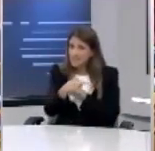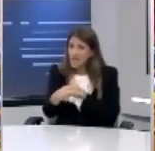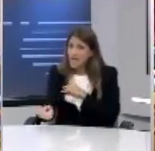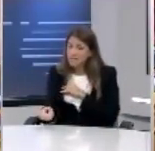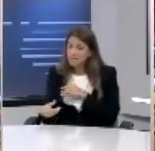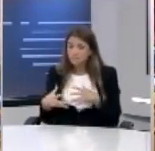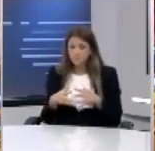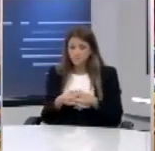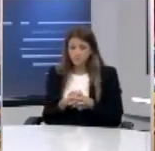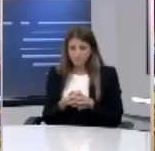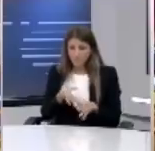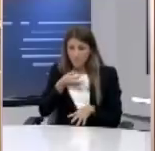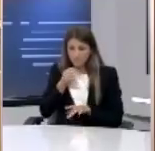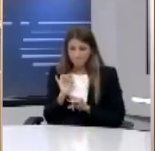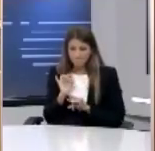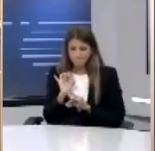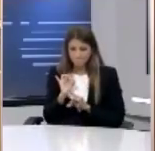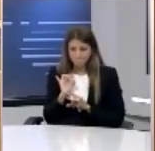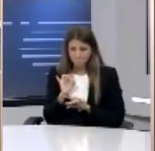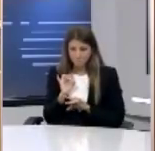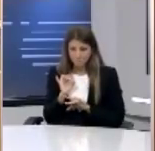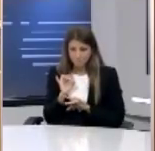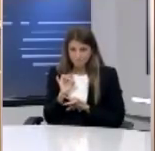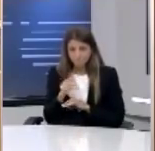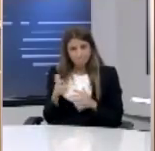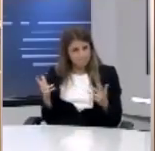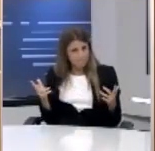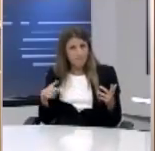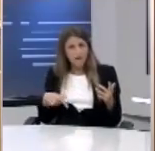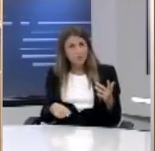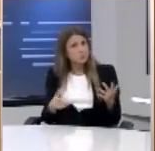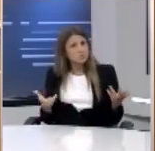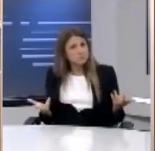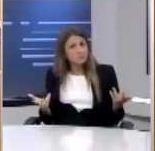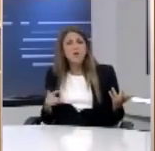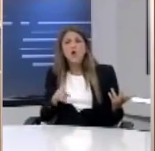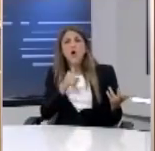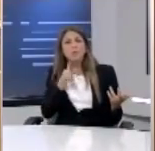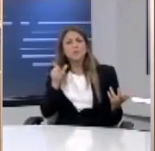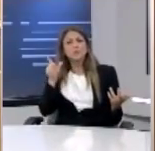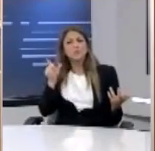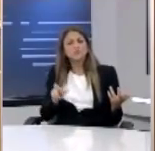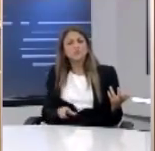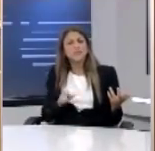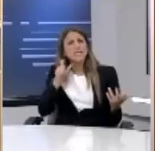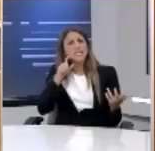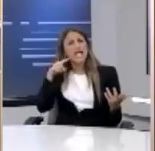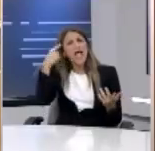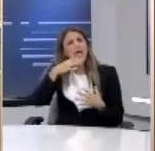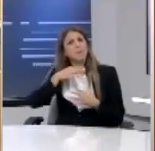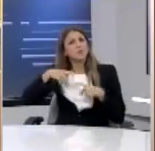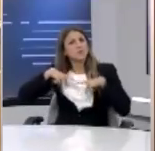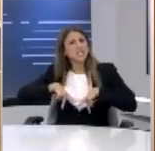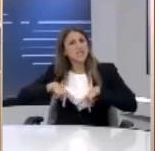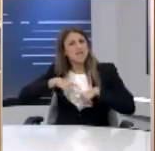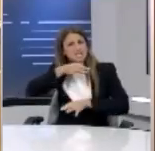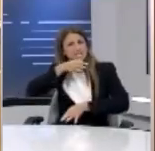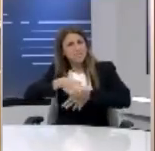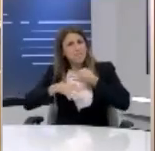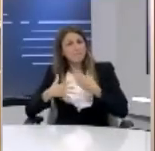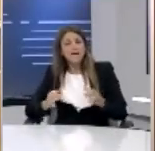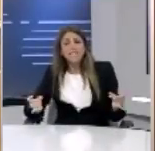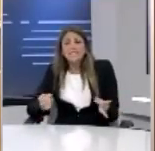λιγότερο, αυτό θα, όπως το είπε ο κύριος Πέτσας, αν δεν ξεπερνάτε τη λεπτή γραμμή